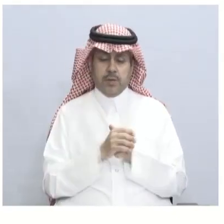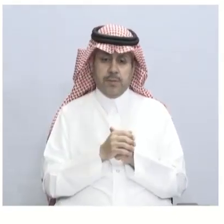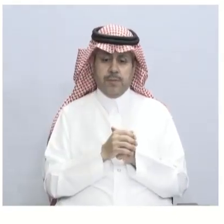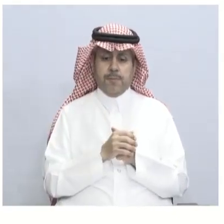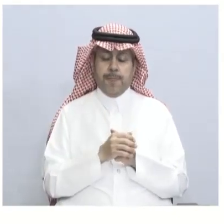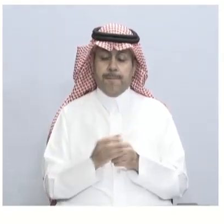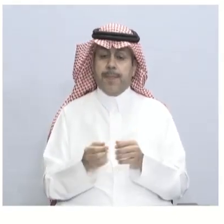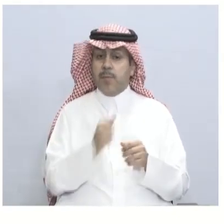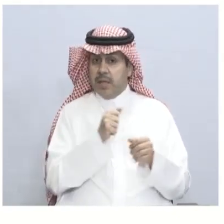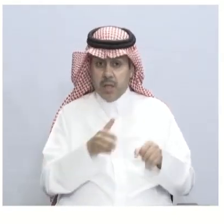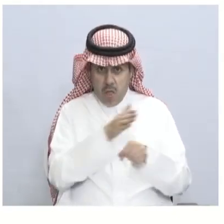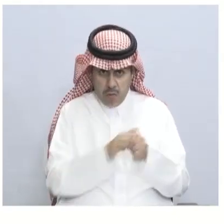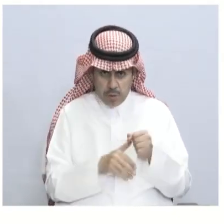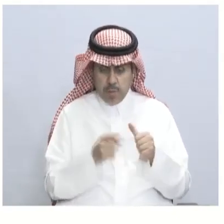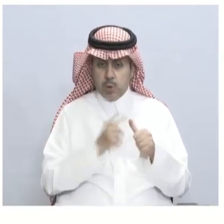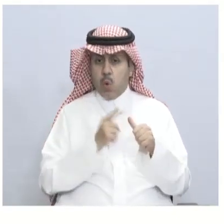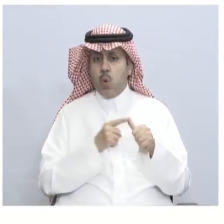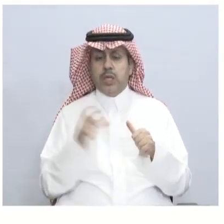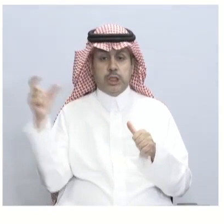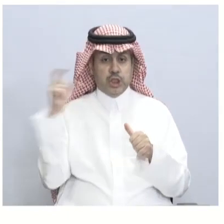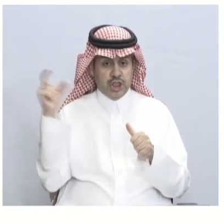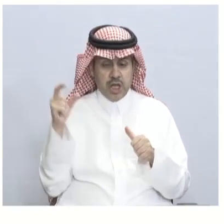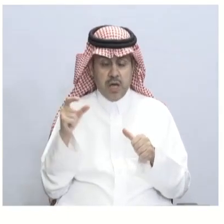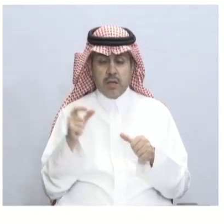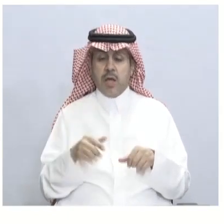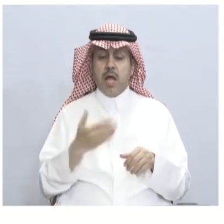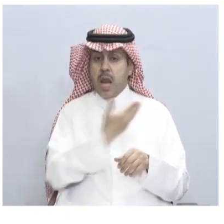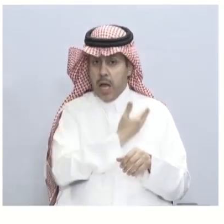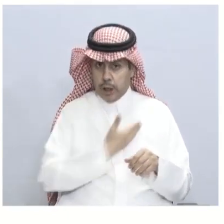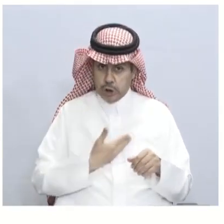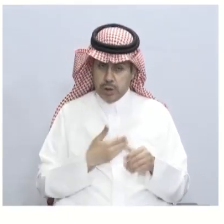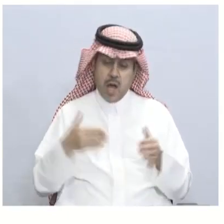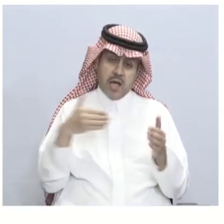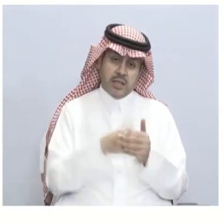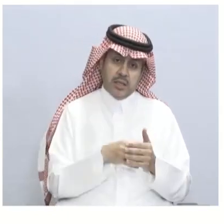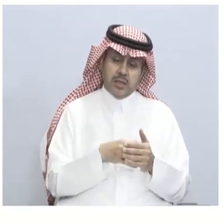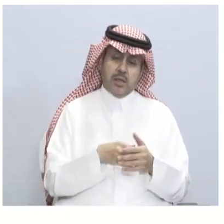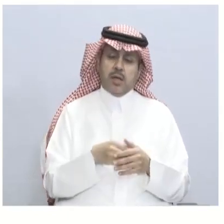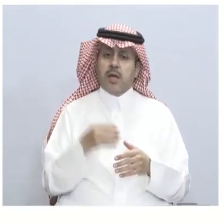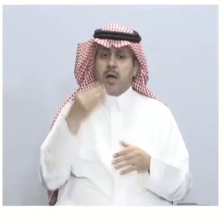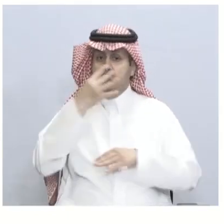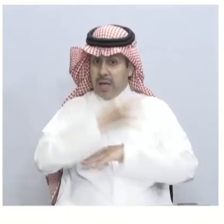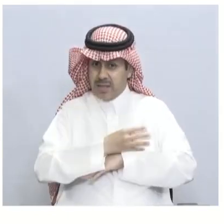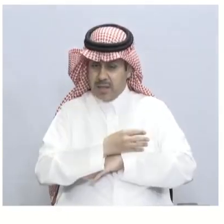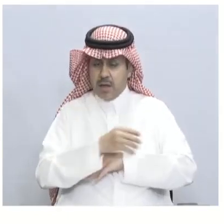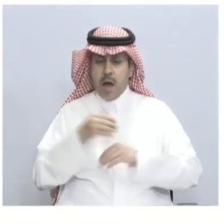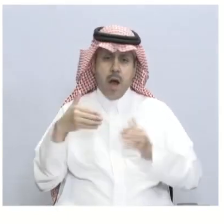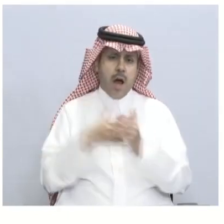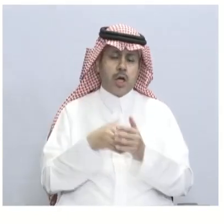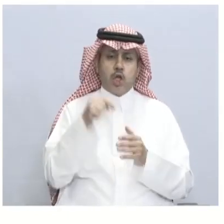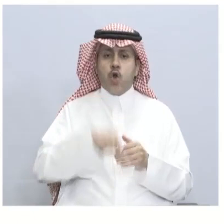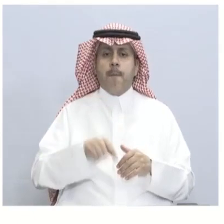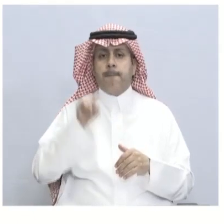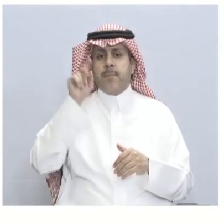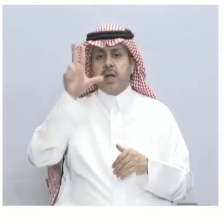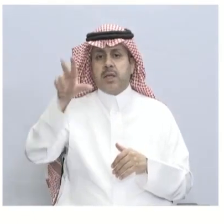من ثبوت دخول شهر ذي الحجه حتى عصر اخر يوم من ايام التشريق وهو